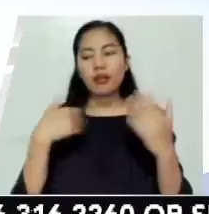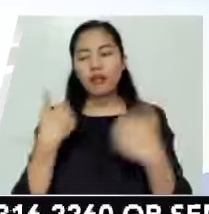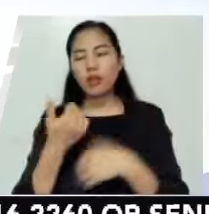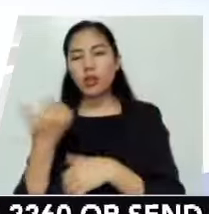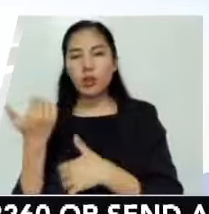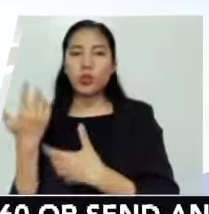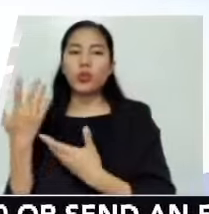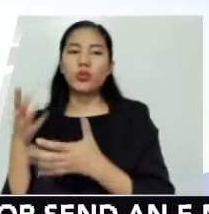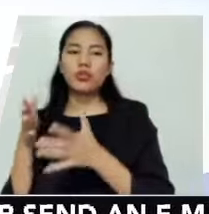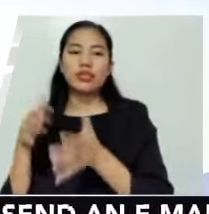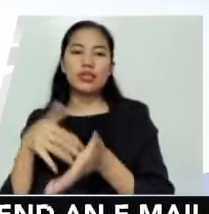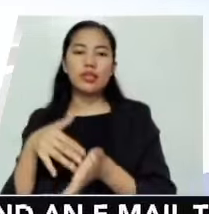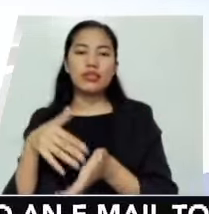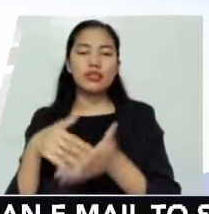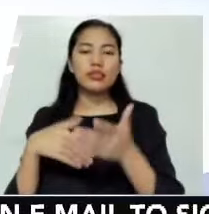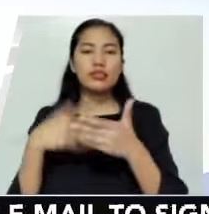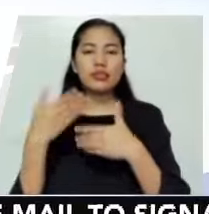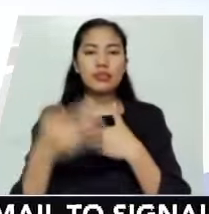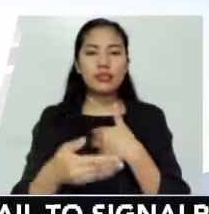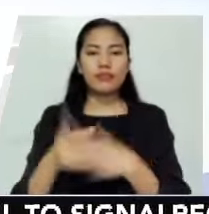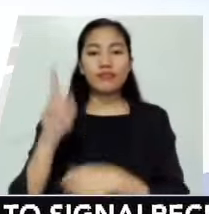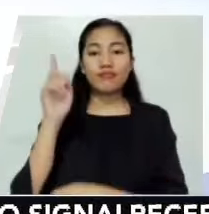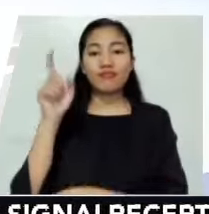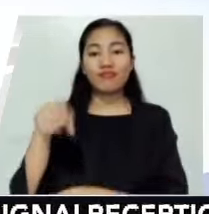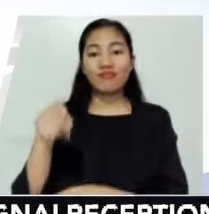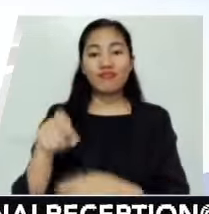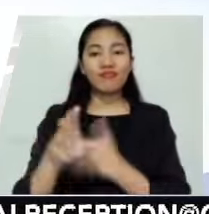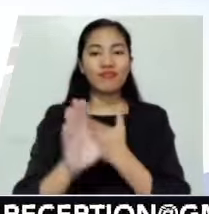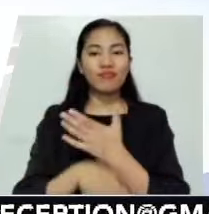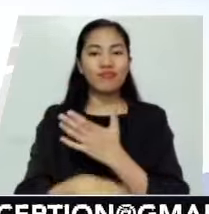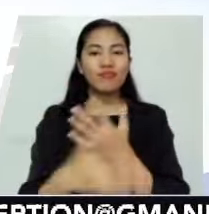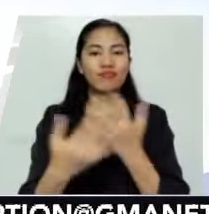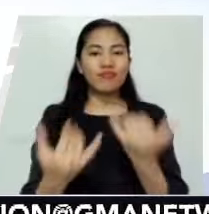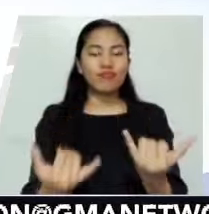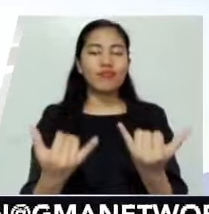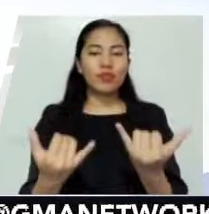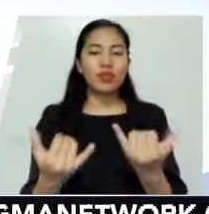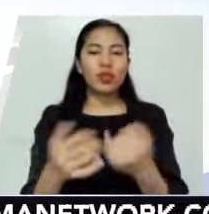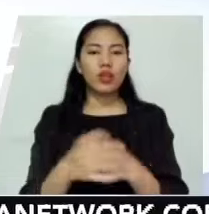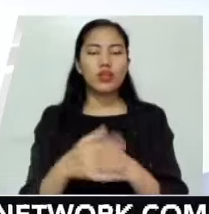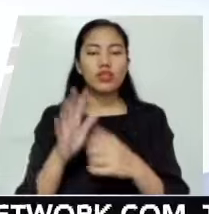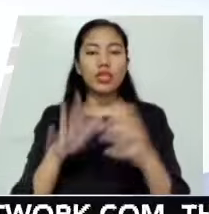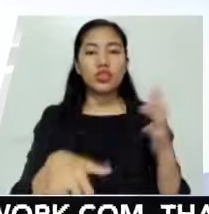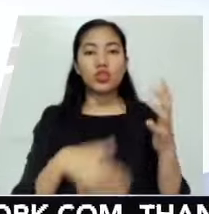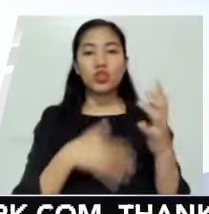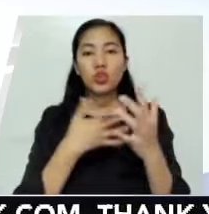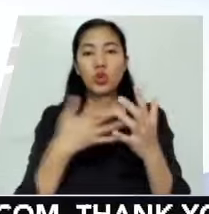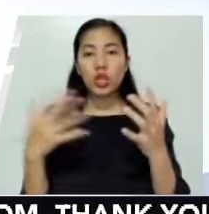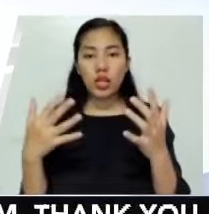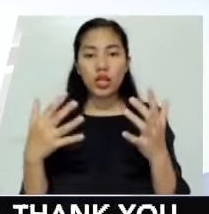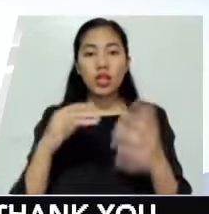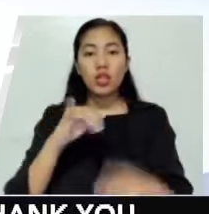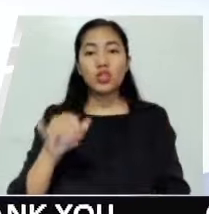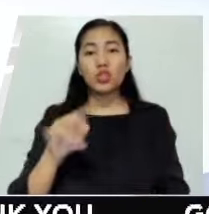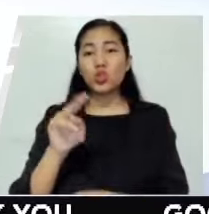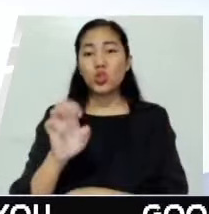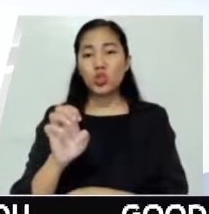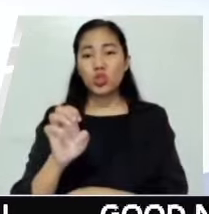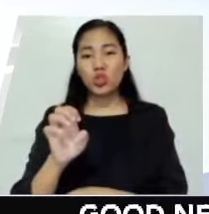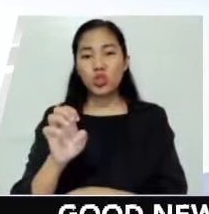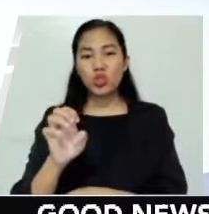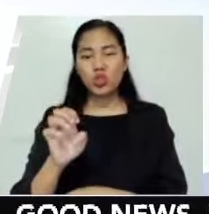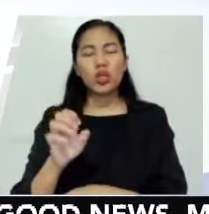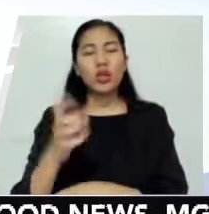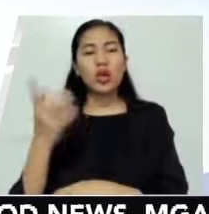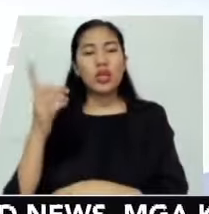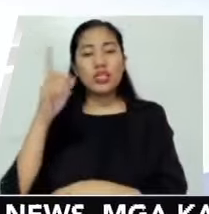kay Maricel Moral, dapat kasing ibalik na yung dating pasukan sa June para sa tag-init, nag-i-enjoy sila